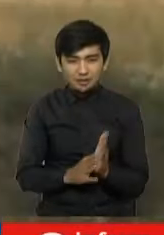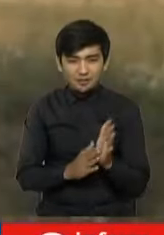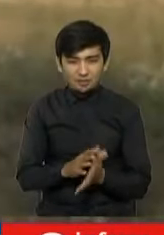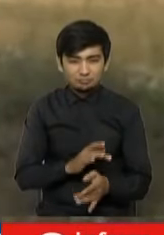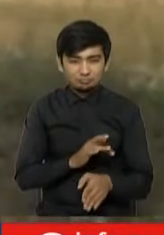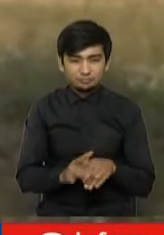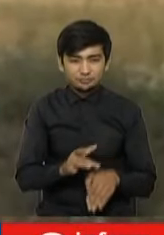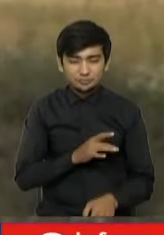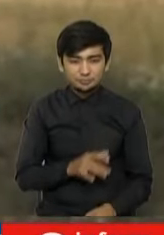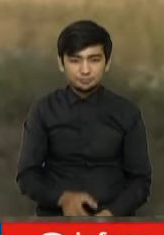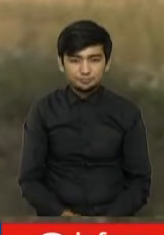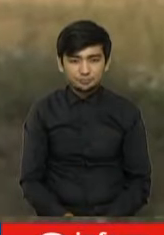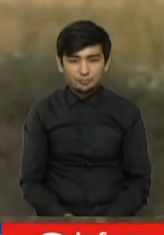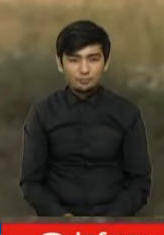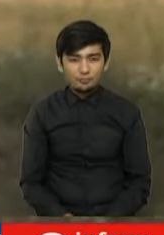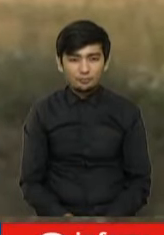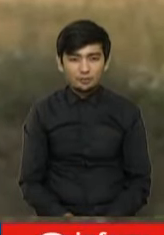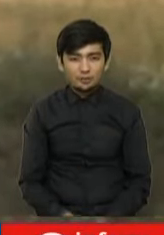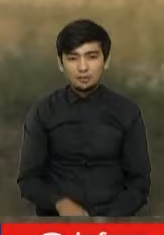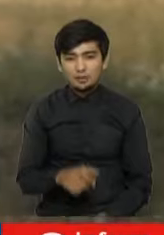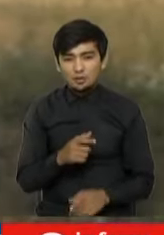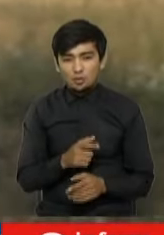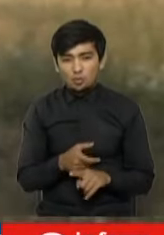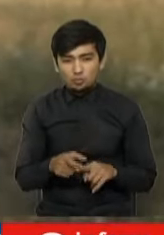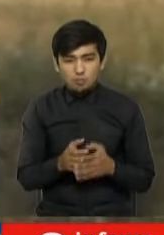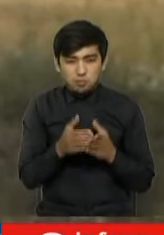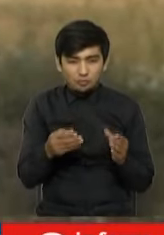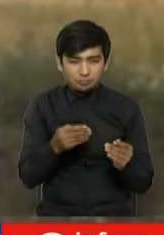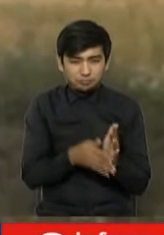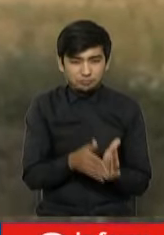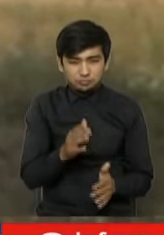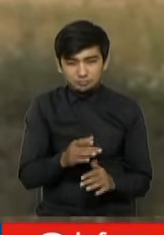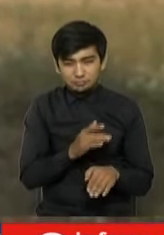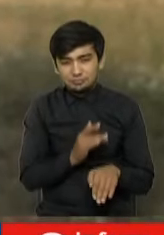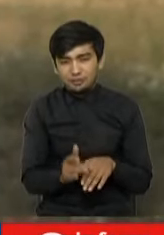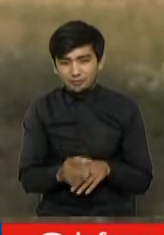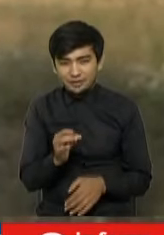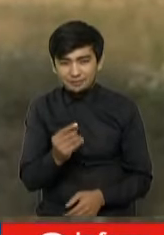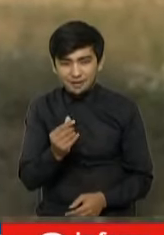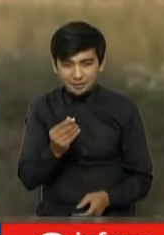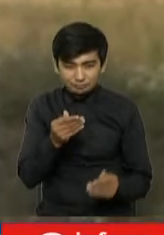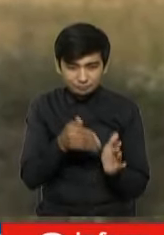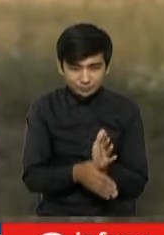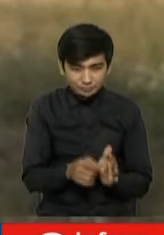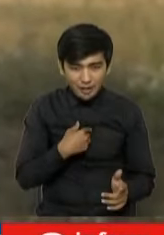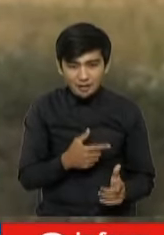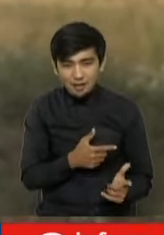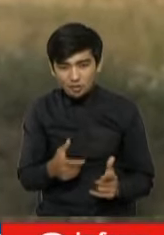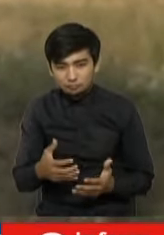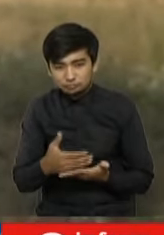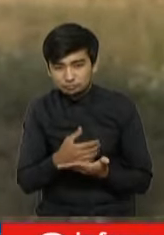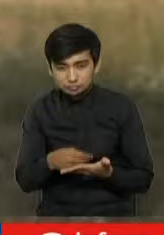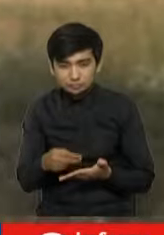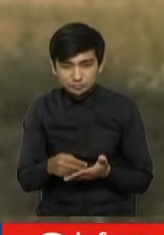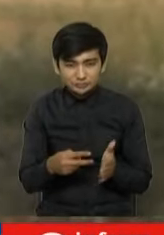сена потери будут очень большими так как ты затратил очень большие денежные средства чтобы заготовить это сено